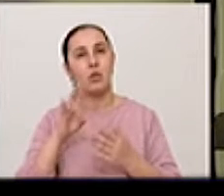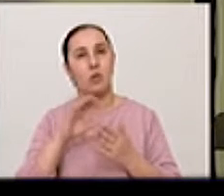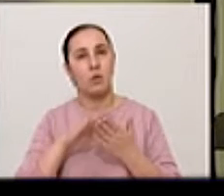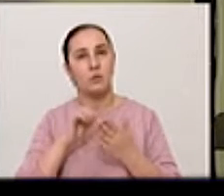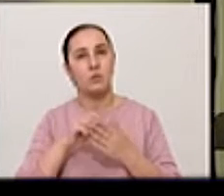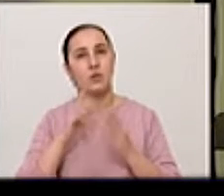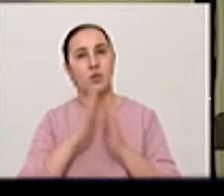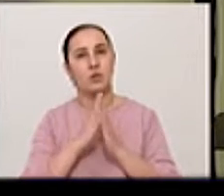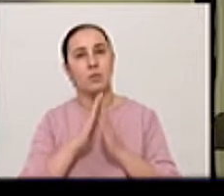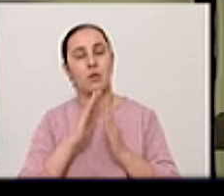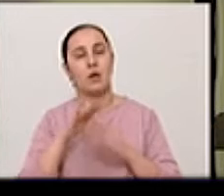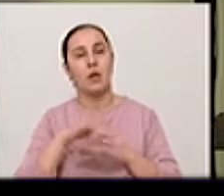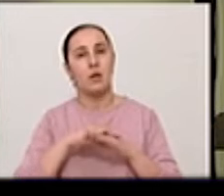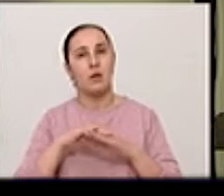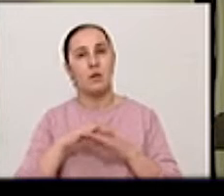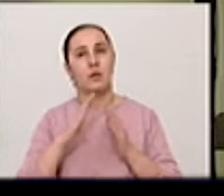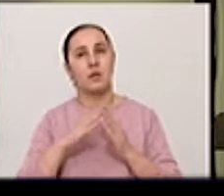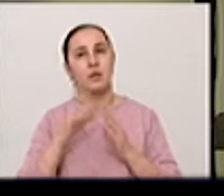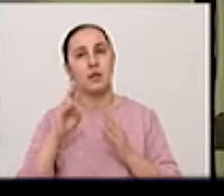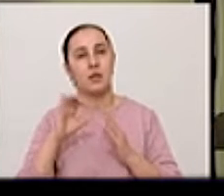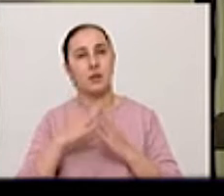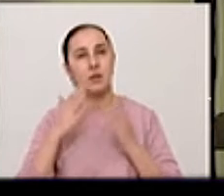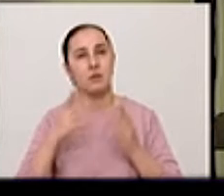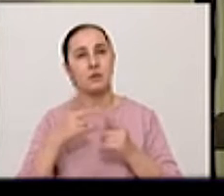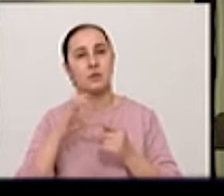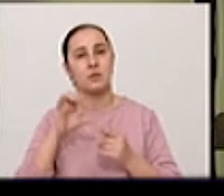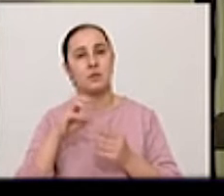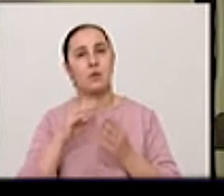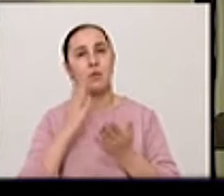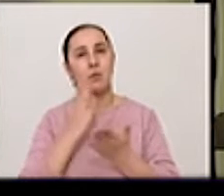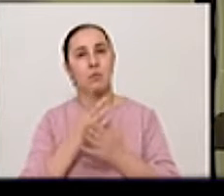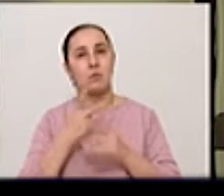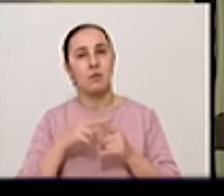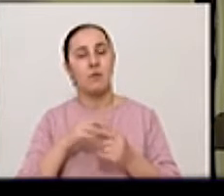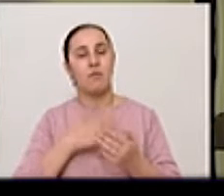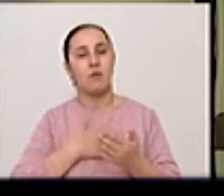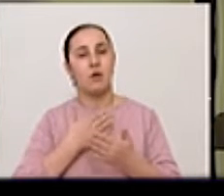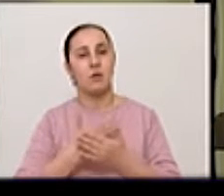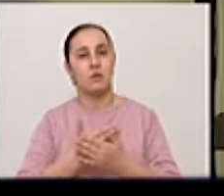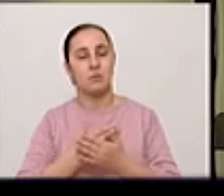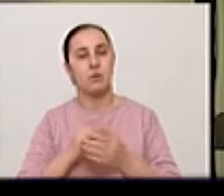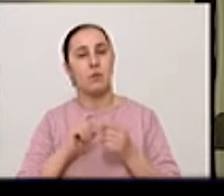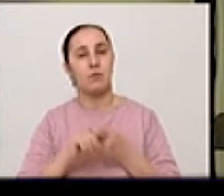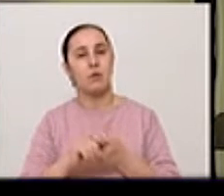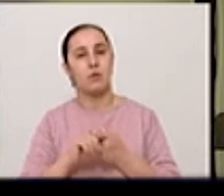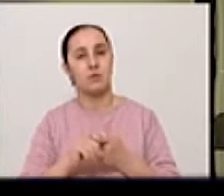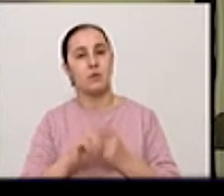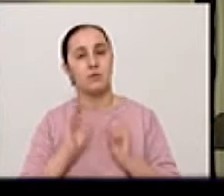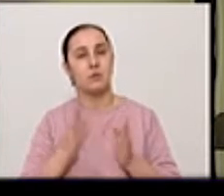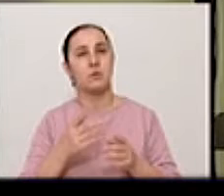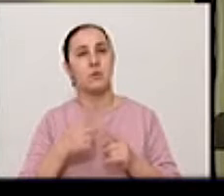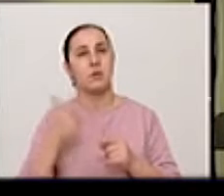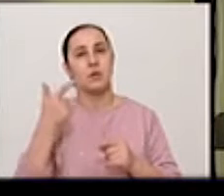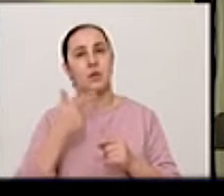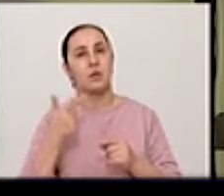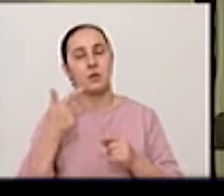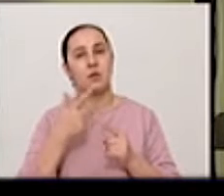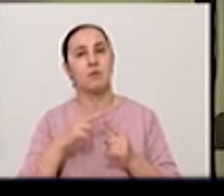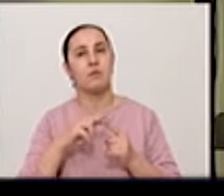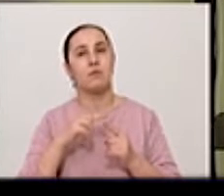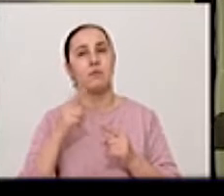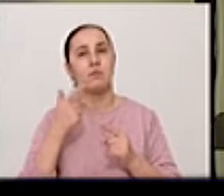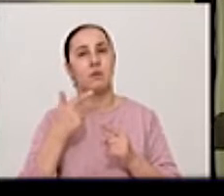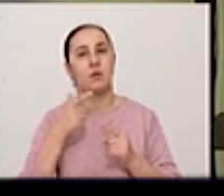kitob xalqaro kenglik stansiyasining barpo etilishi va faoliyati bilan bog'lanadi. Geografik xarita